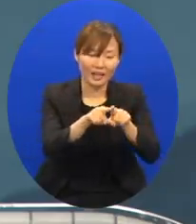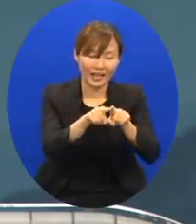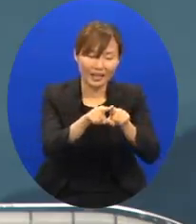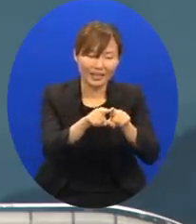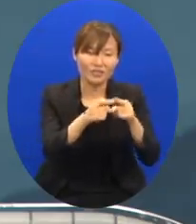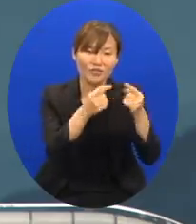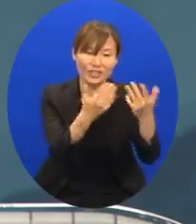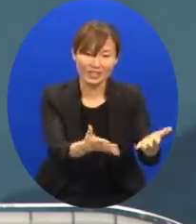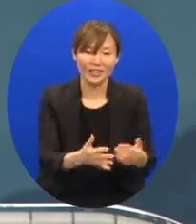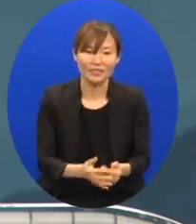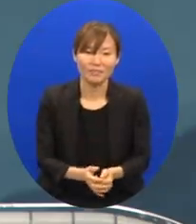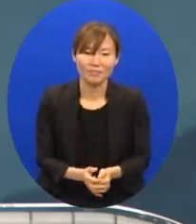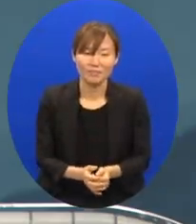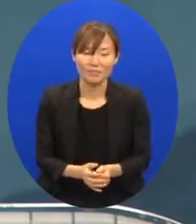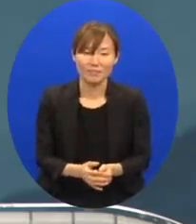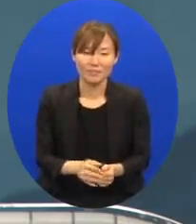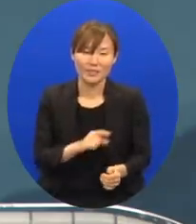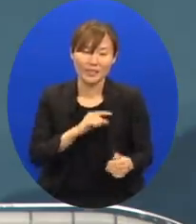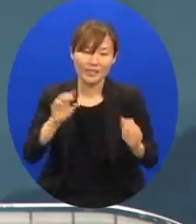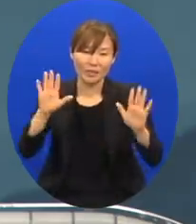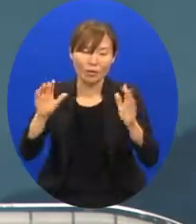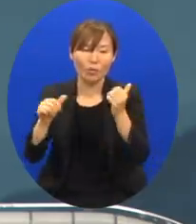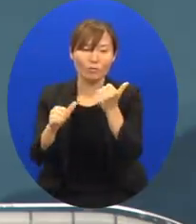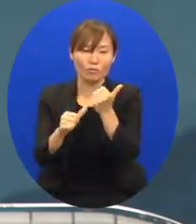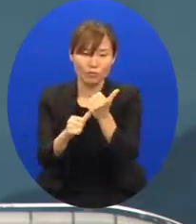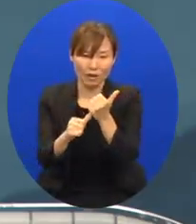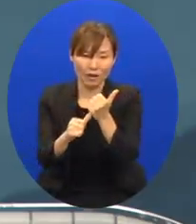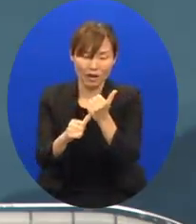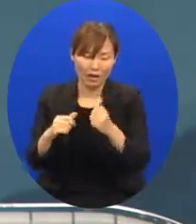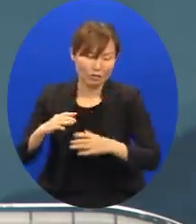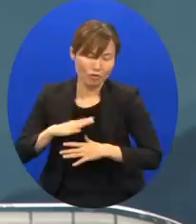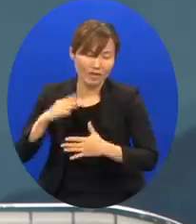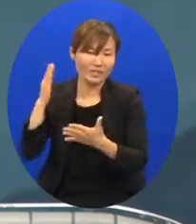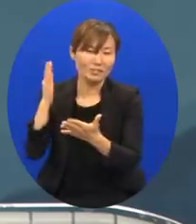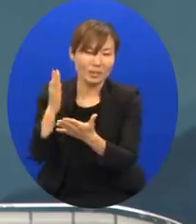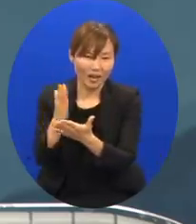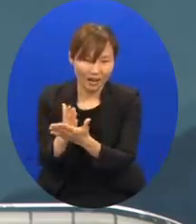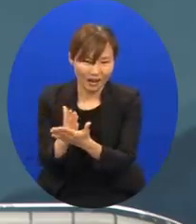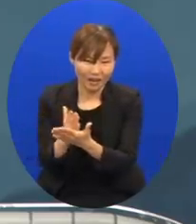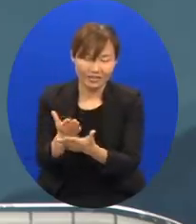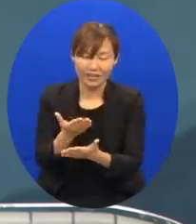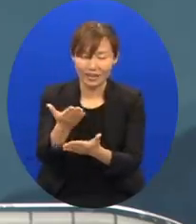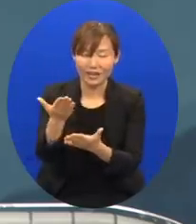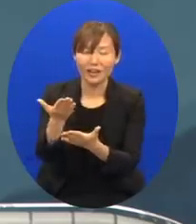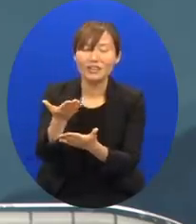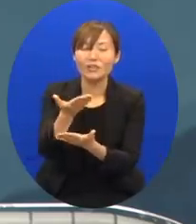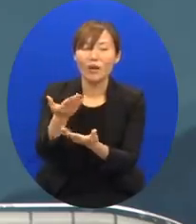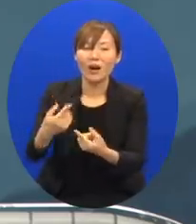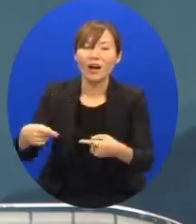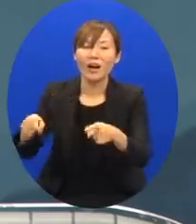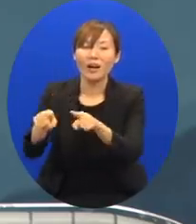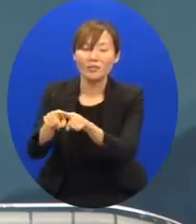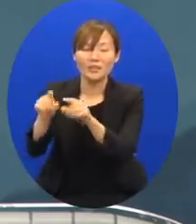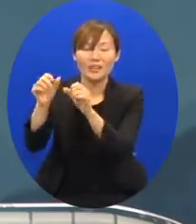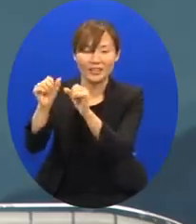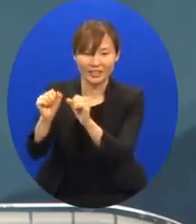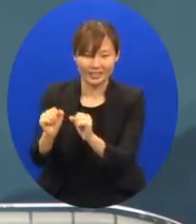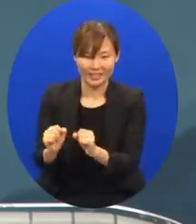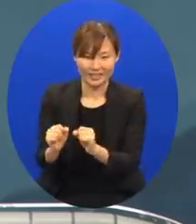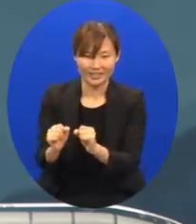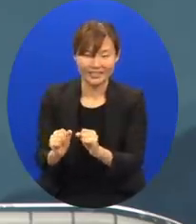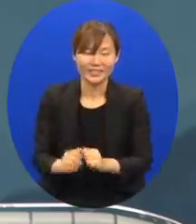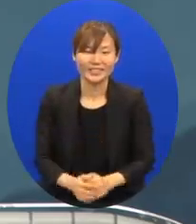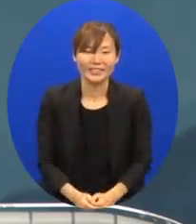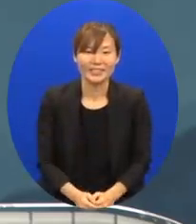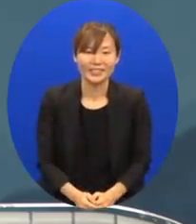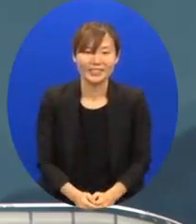요 수아가 그렇게 두려울 때 하나님이신 말씀은 두려워하지 말라 내가 너와 함께 하리라 다윗이